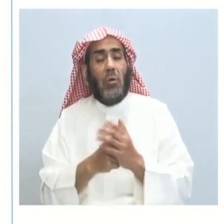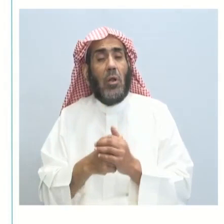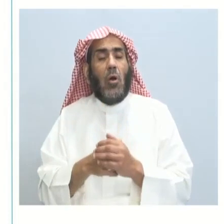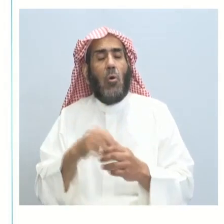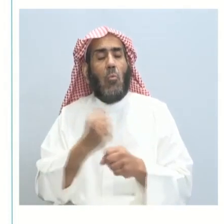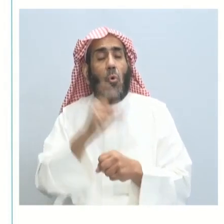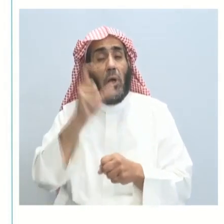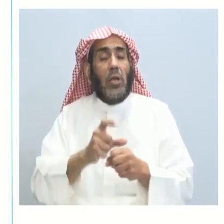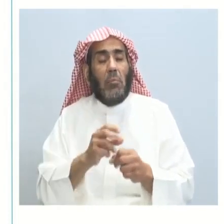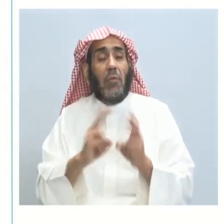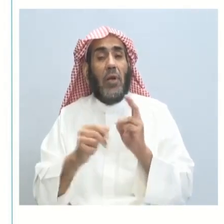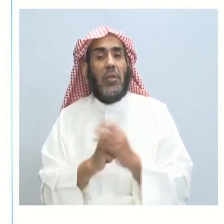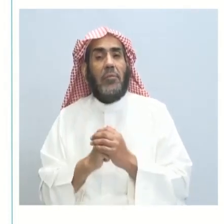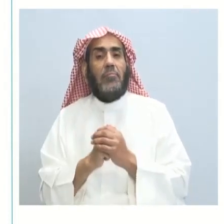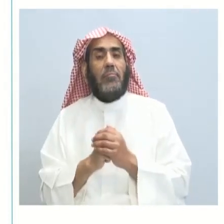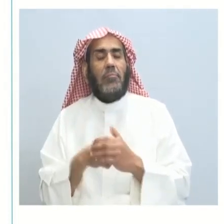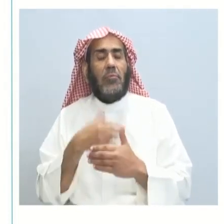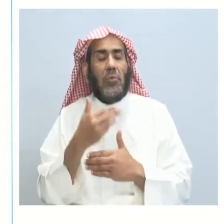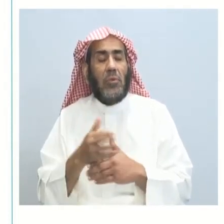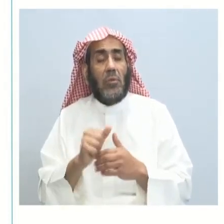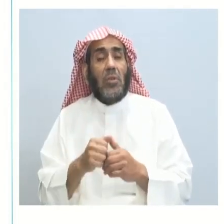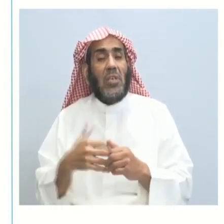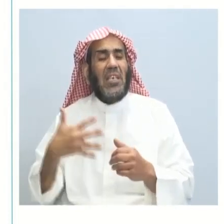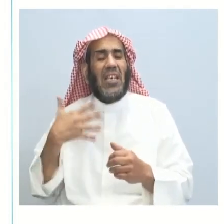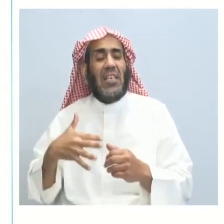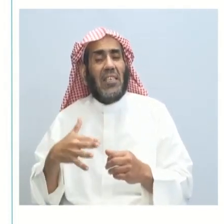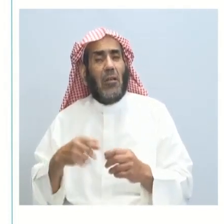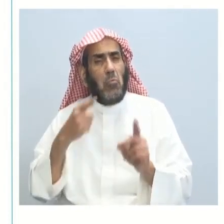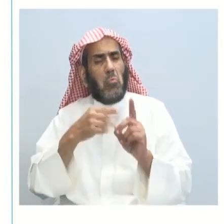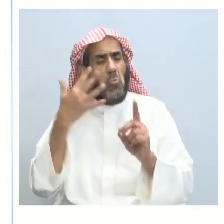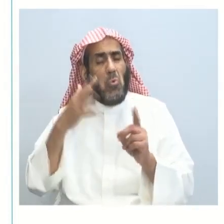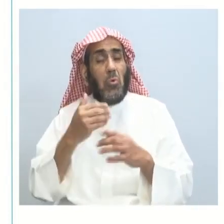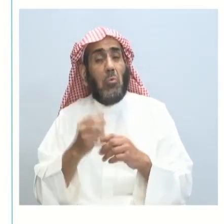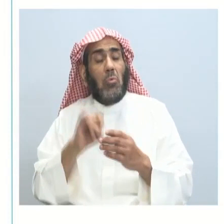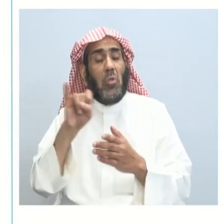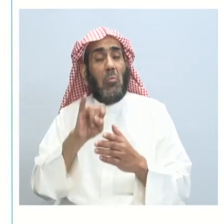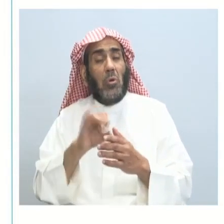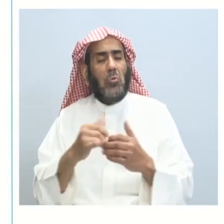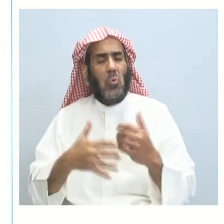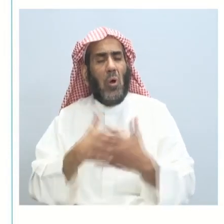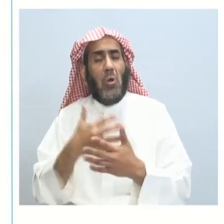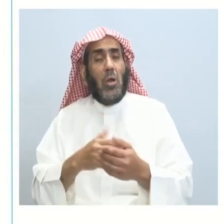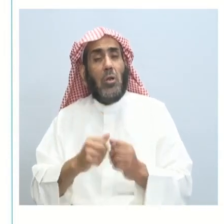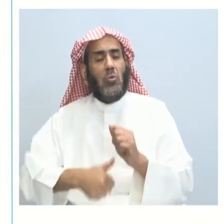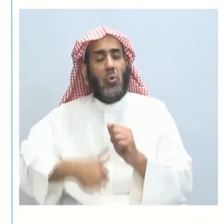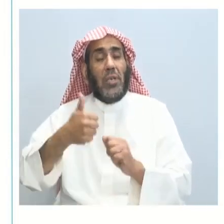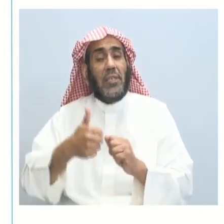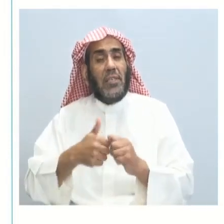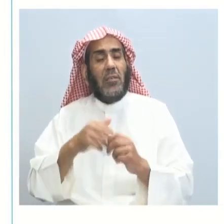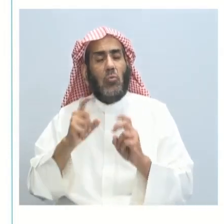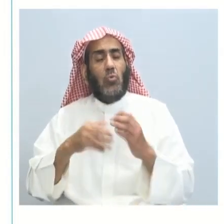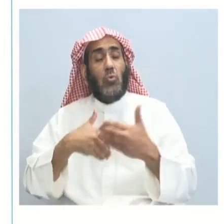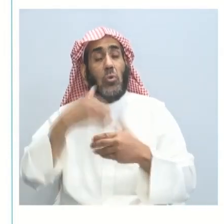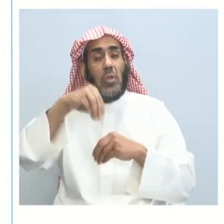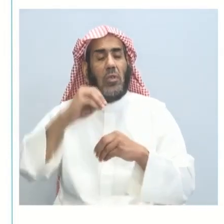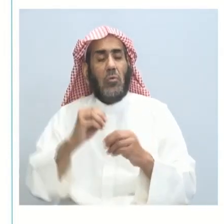مقيم الفعاليه ايضا قد تيكون خساره للسمعه عاده المنظمات تحاول ان تحسن السمعه تزيد